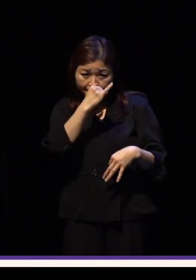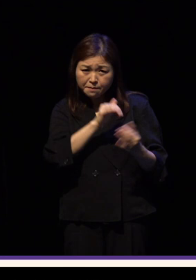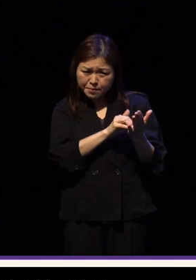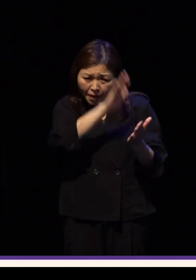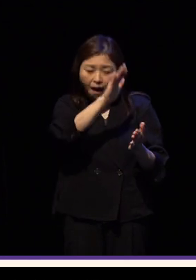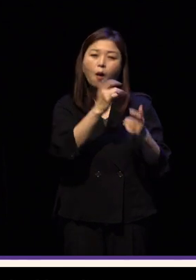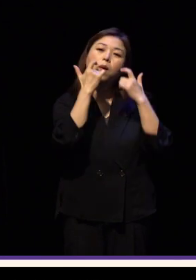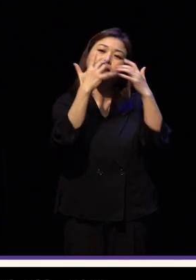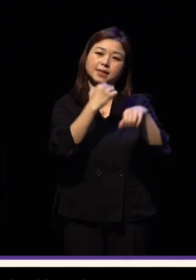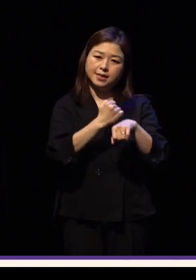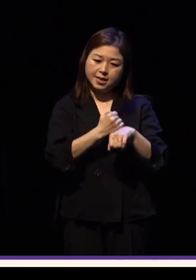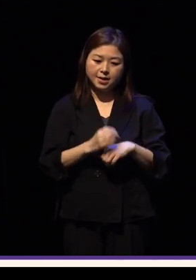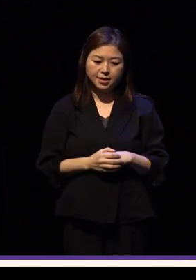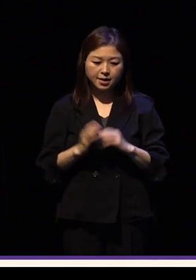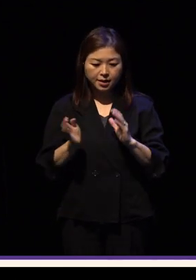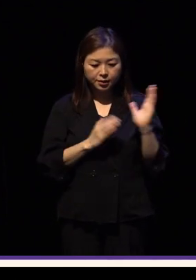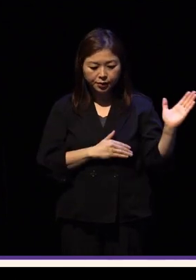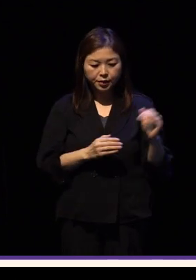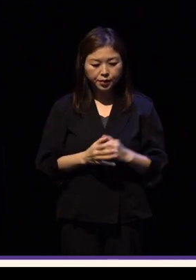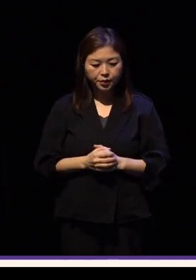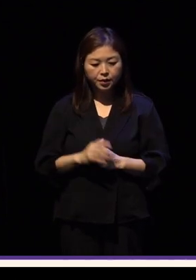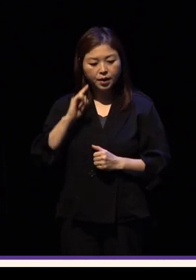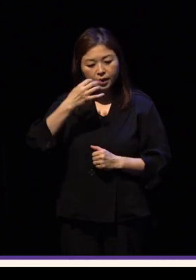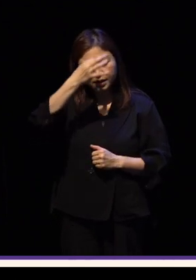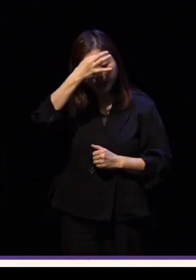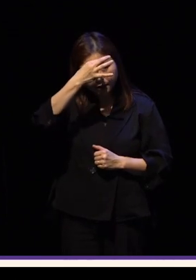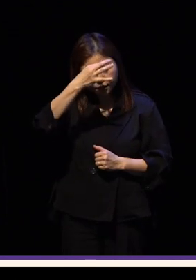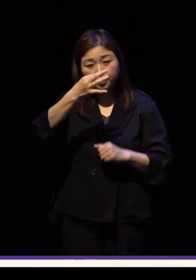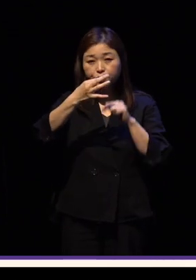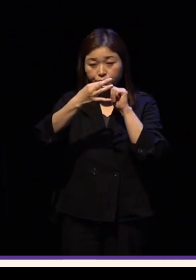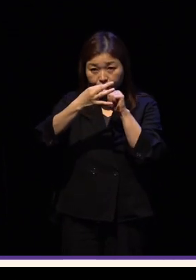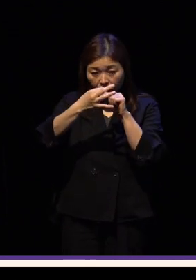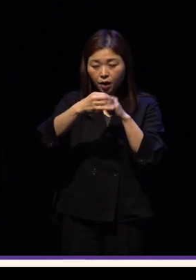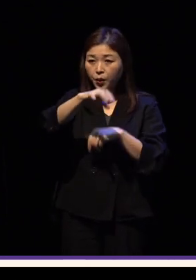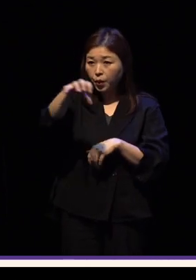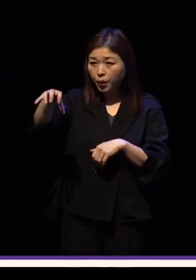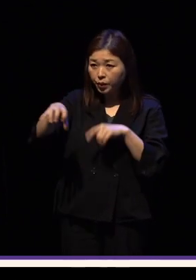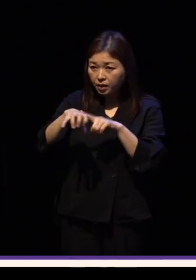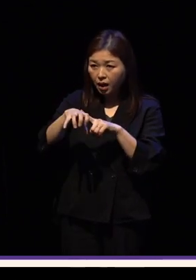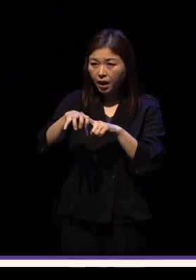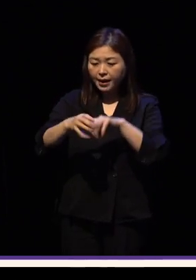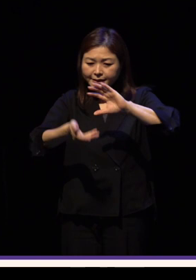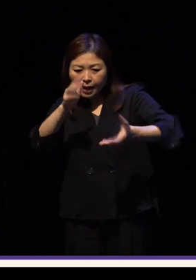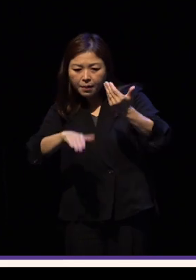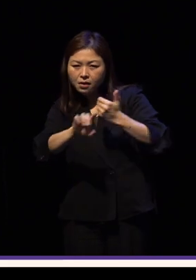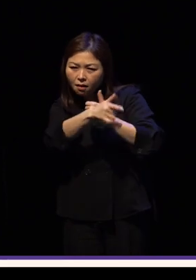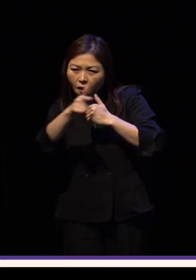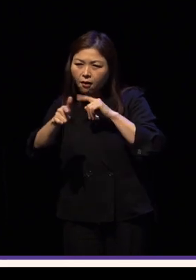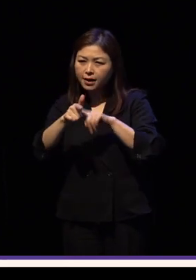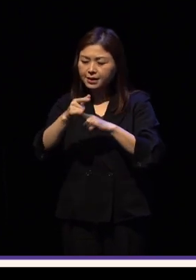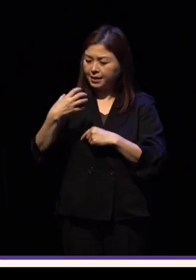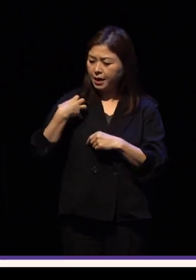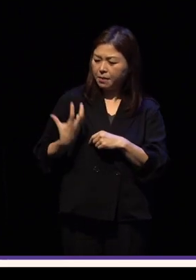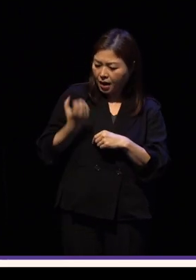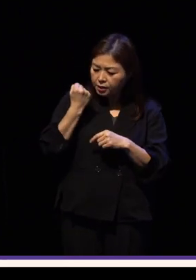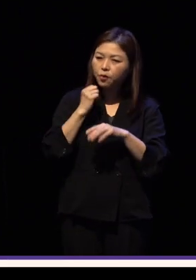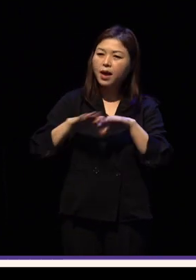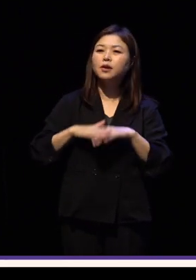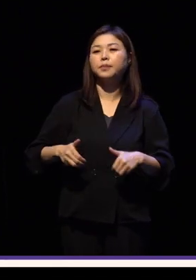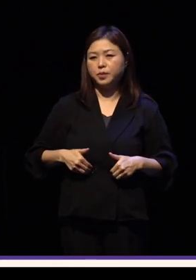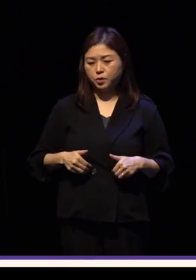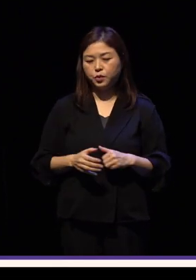다음은 예술 현장의 불공정 간행을 개선하고 책임성을 강화해야 한다는 부분입니다. 이것은 제가 지금 앞에서 설명드린